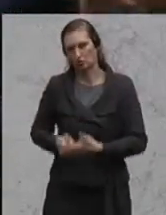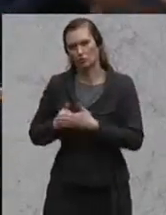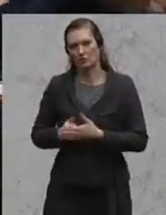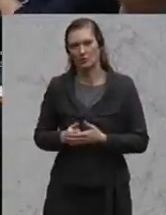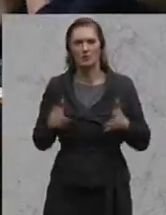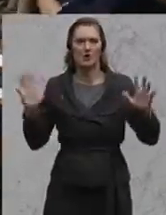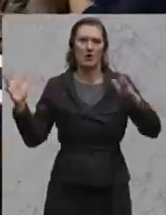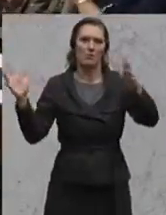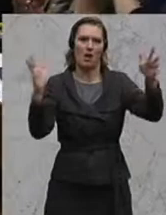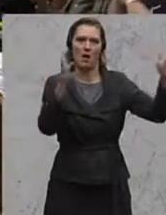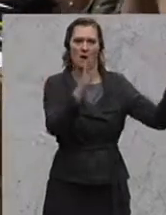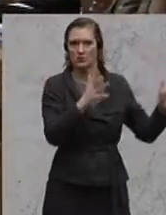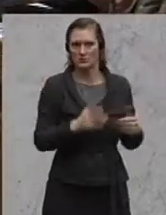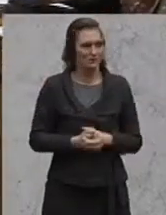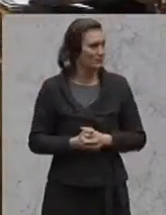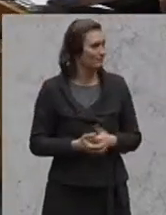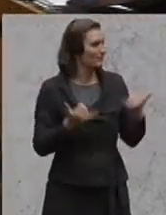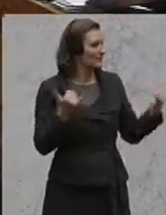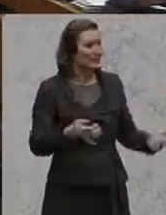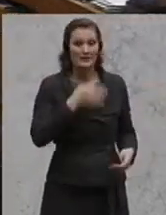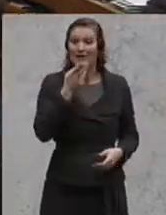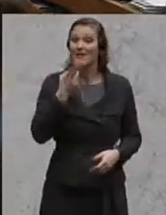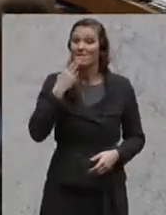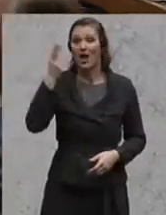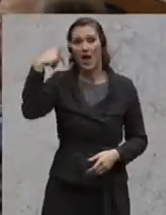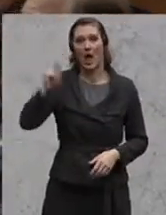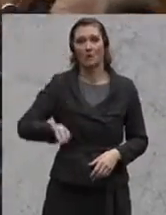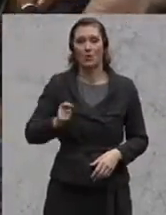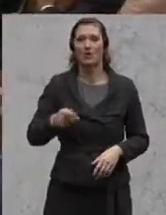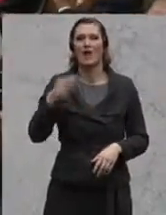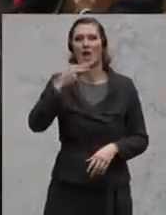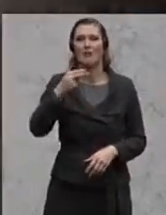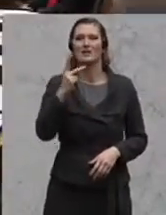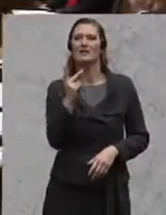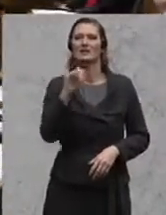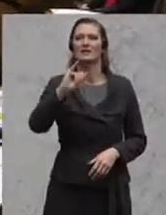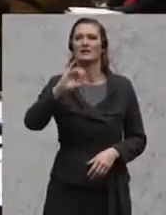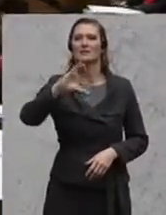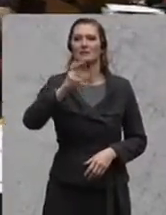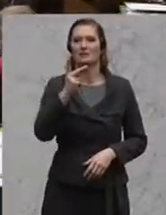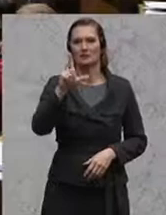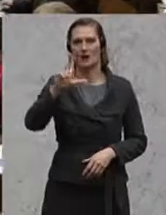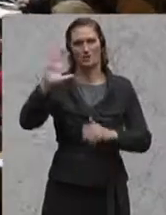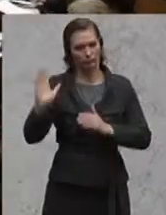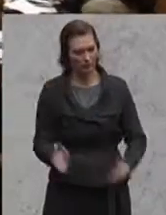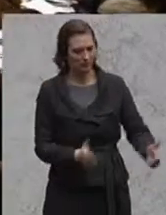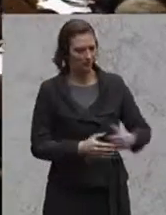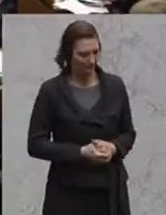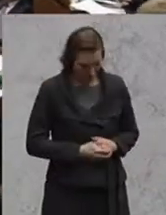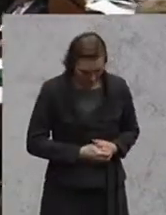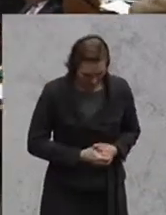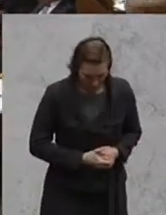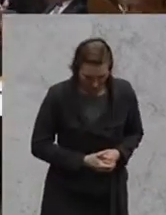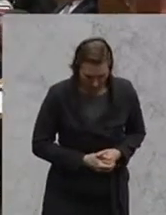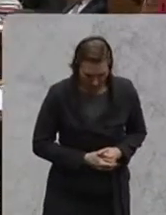Ein klarer Appell von der Abgeordneten Steinacker, für dieses Gesetz zu stimmen. Sie hat sich auch als Katholikin bezeichnet. Das